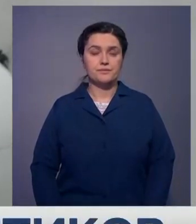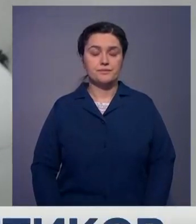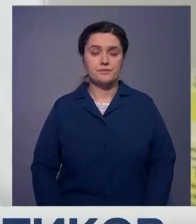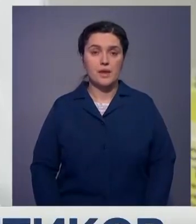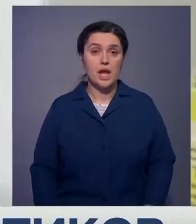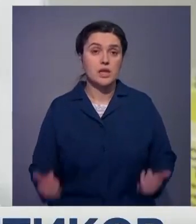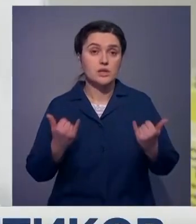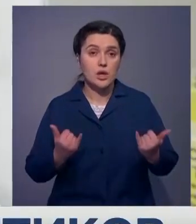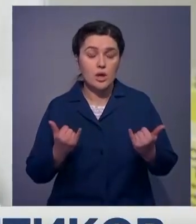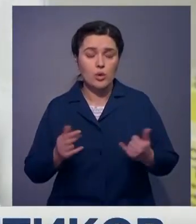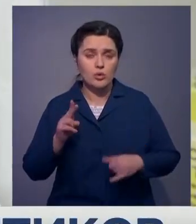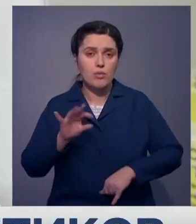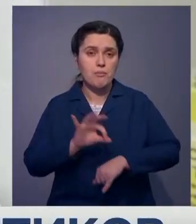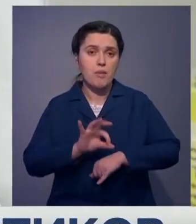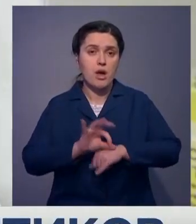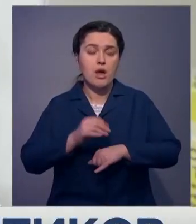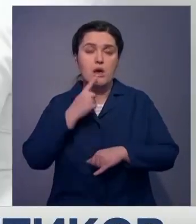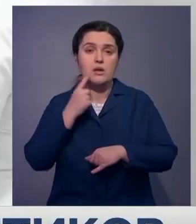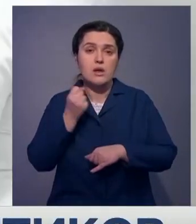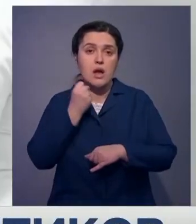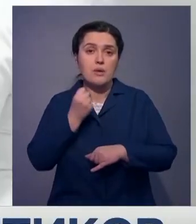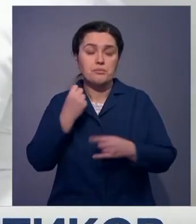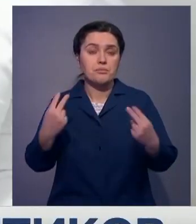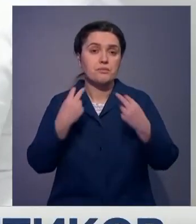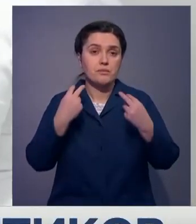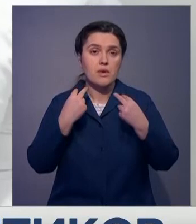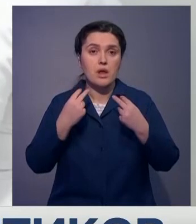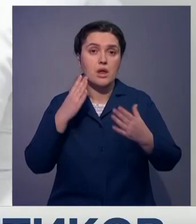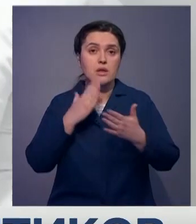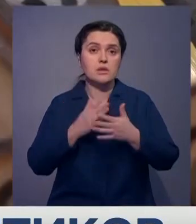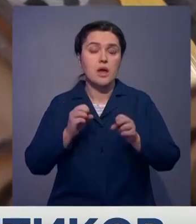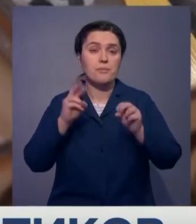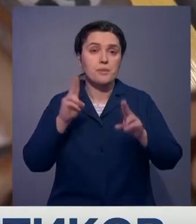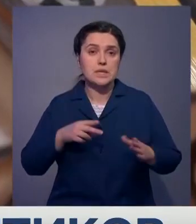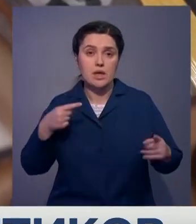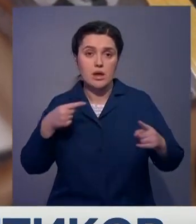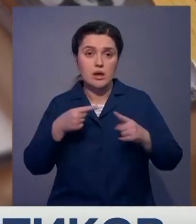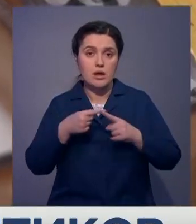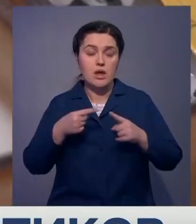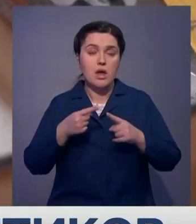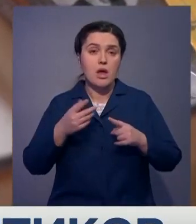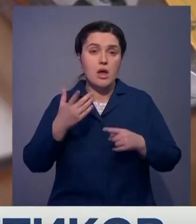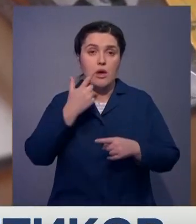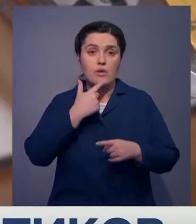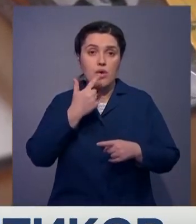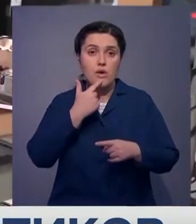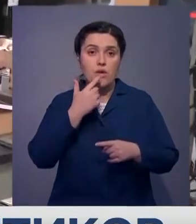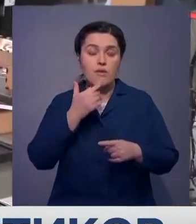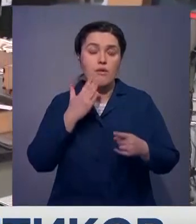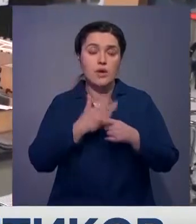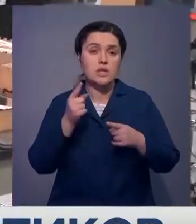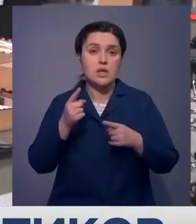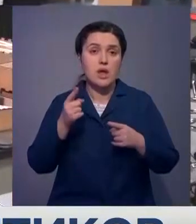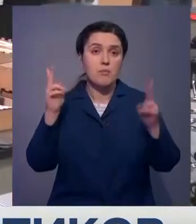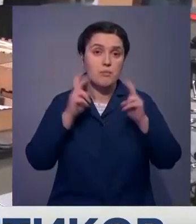Сейчас люди, страдающие диабетом, контролируют уровень сахара в крови, используя портативный глюкометр. Для анализа они прокалывают подушечки